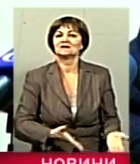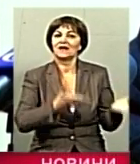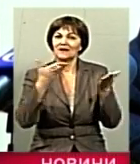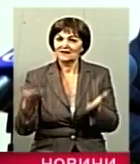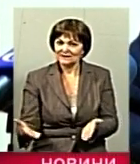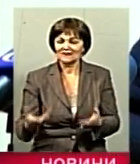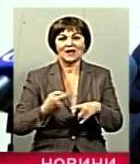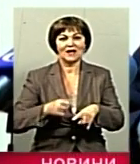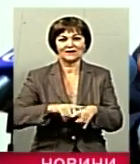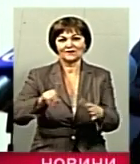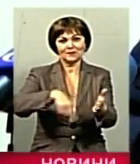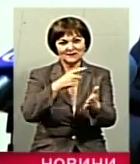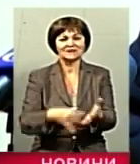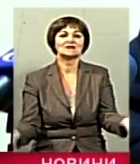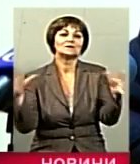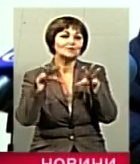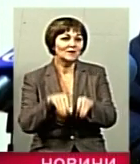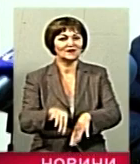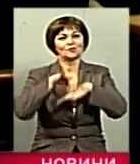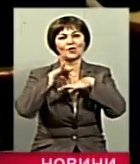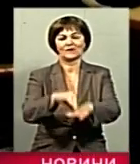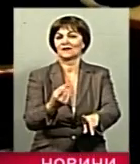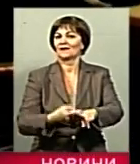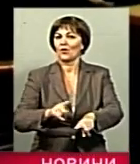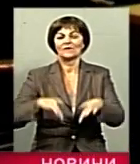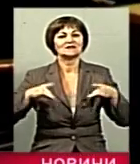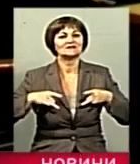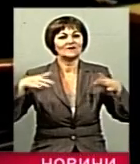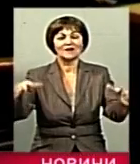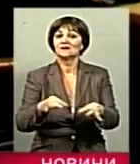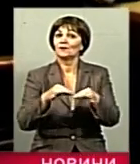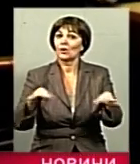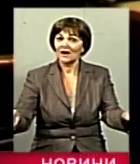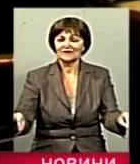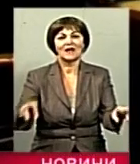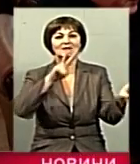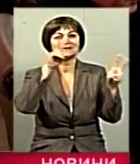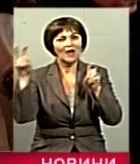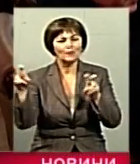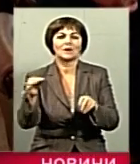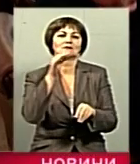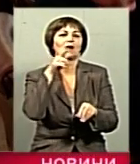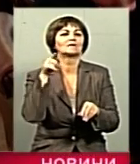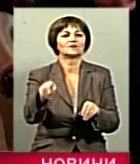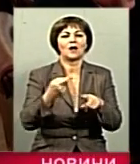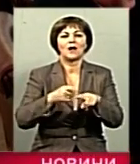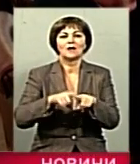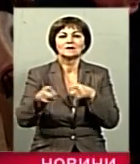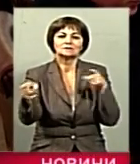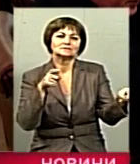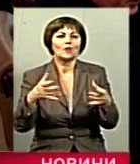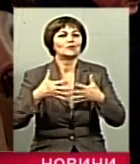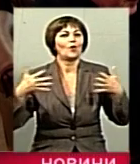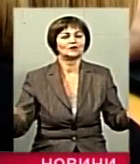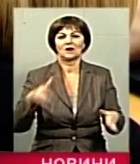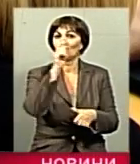організації такого свята демократії. З-поміж тем, які вітаються, це залучення до творення міста якомога більшої